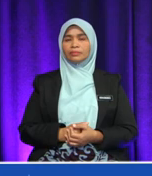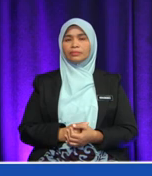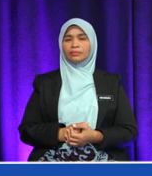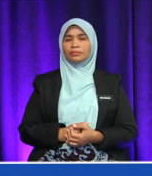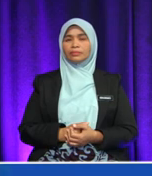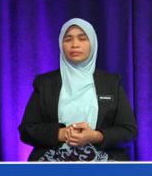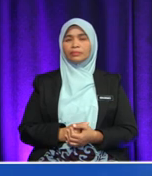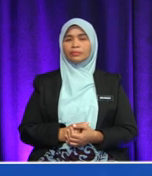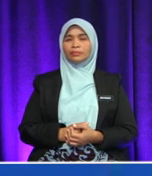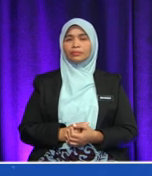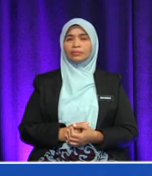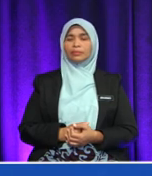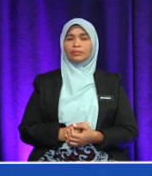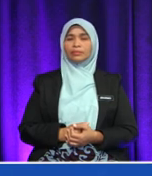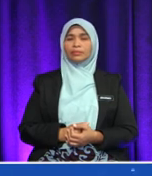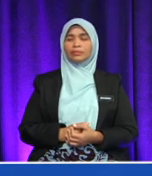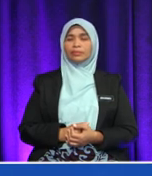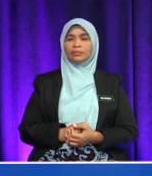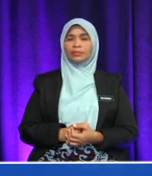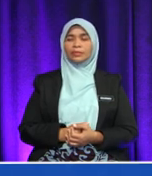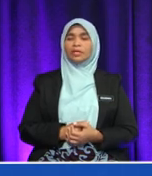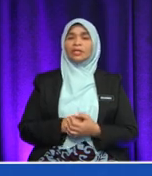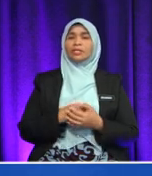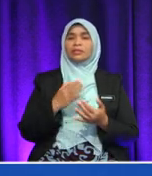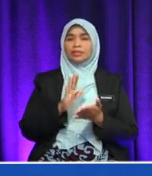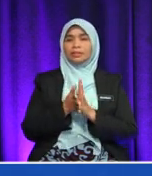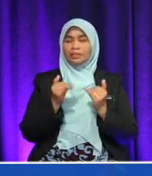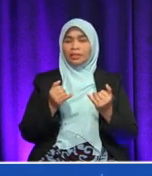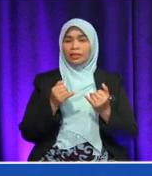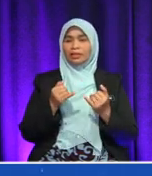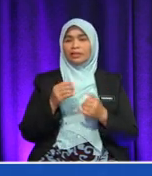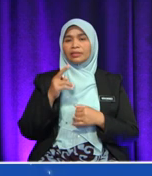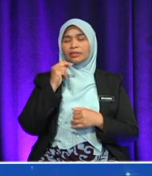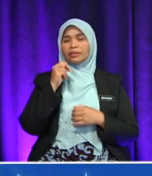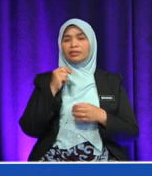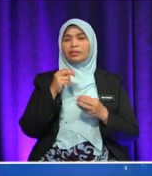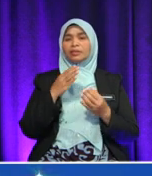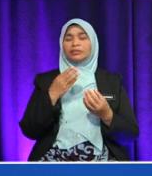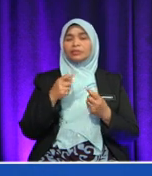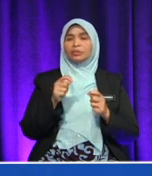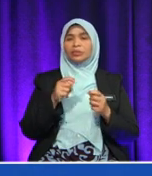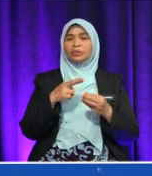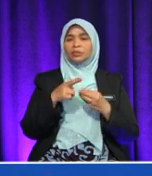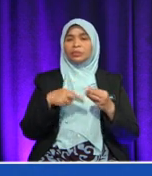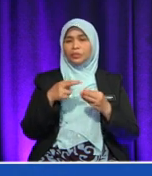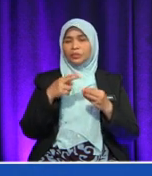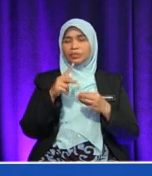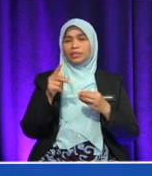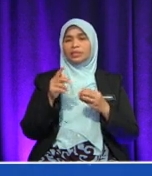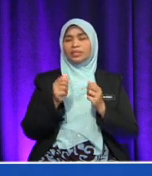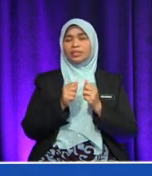Natasha coba Natasha rumuskan apa yang kita belajar pada hari ini dan pendapat Natasha berkaitan dengan